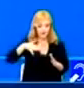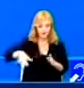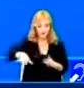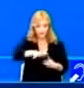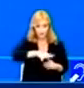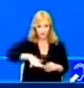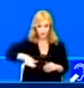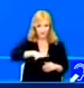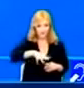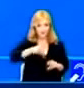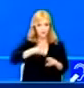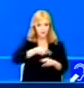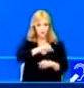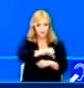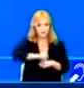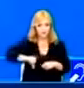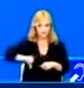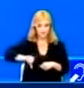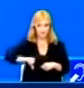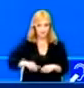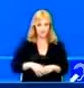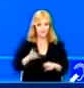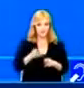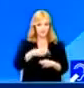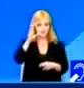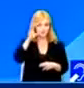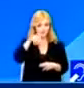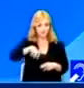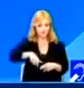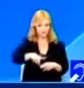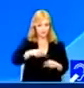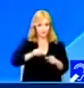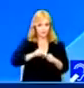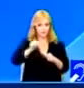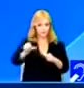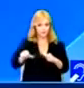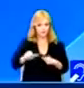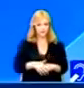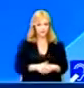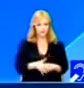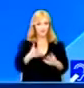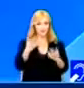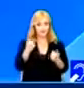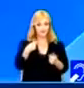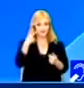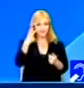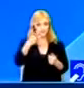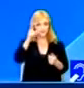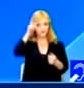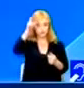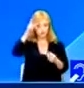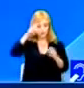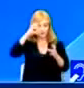Este adevărat. Practic spuneam și în cartea La 5 minute după Cosmos că am văzut din Cosmos România ca